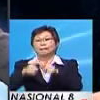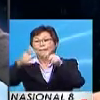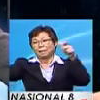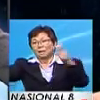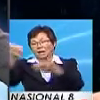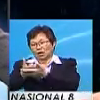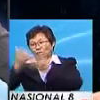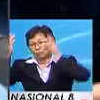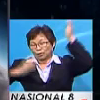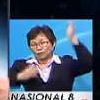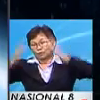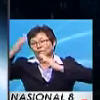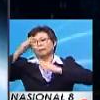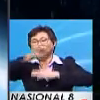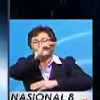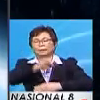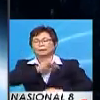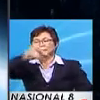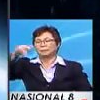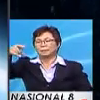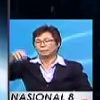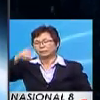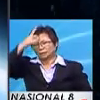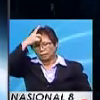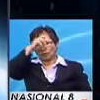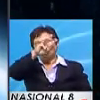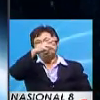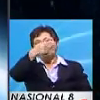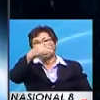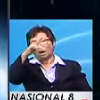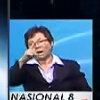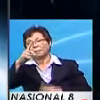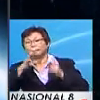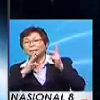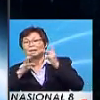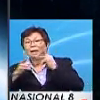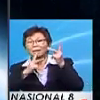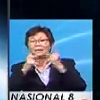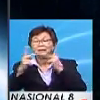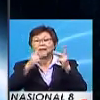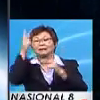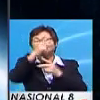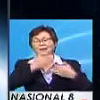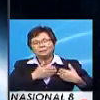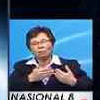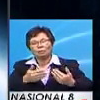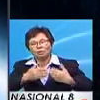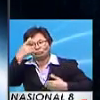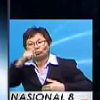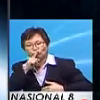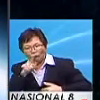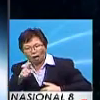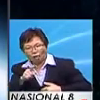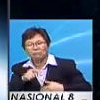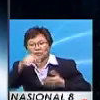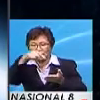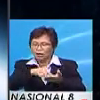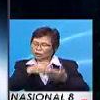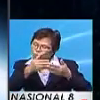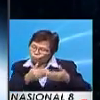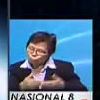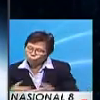negara menteri di jabatan Perdana Menteri Datuk Seri Abdul Wahid Omar berkata kerajaan komited memastikan keadaan ini